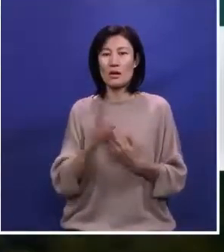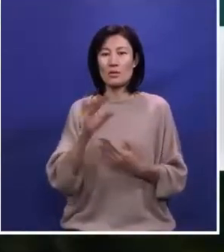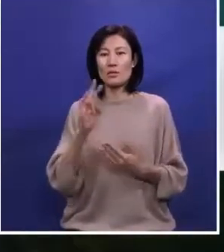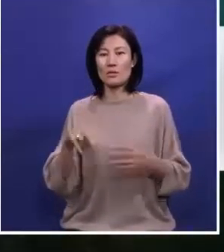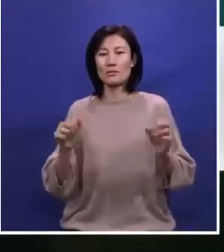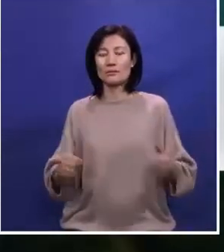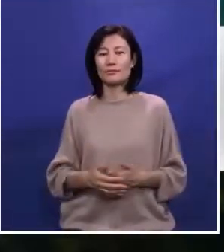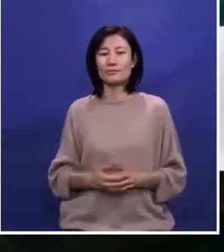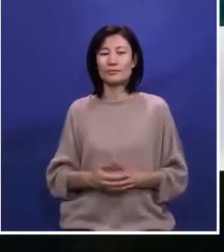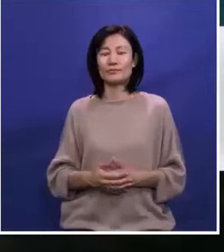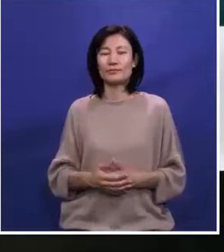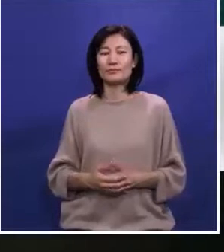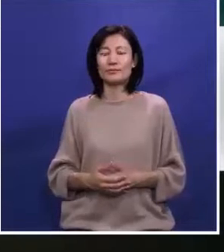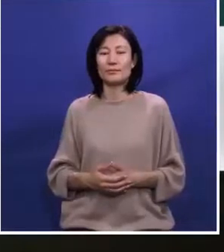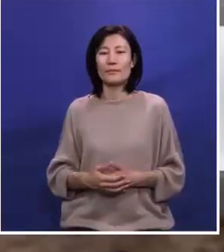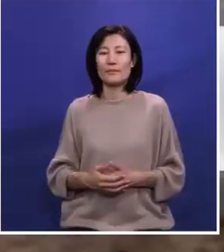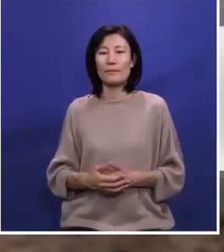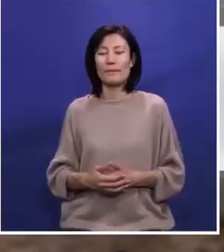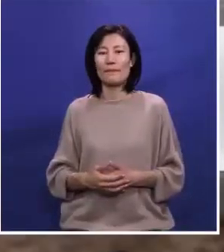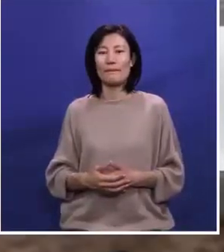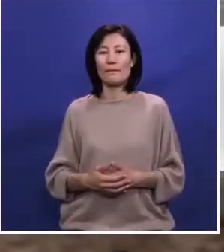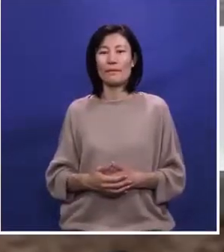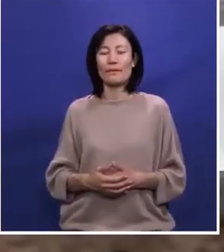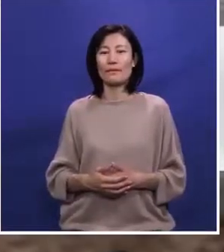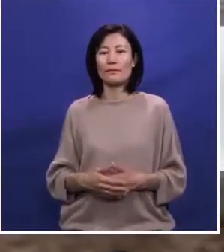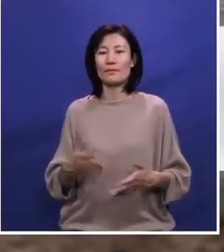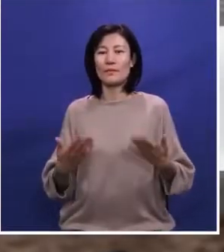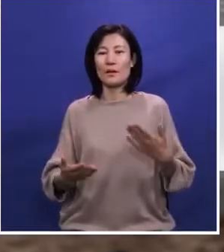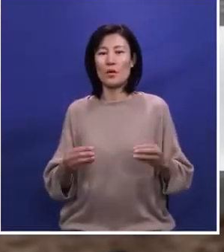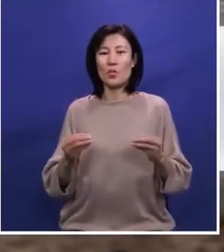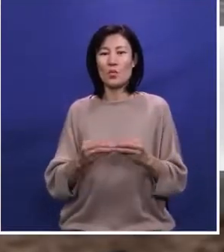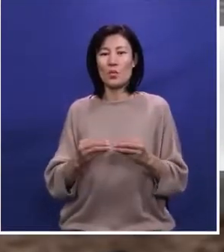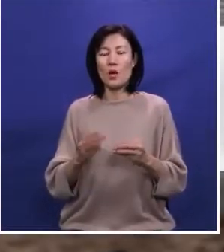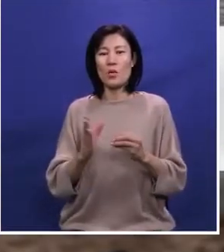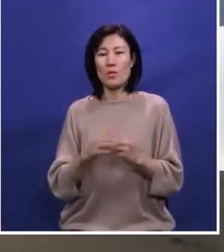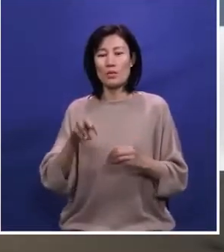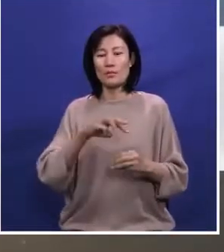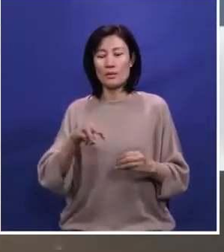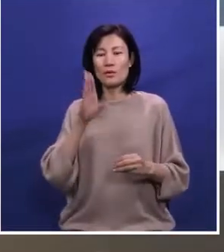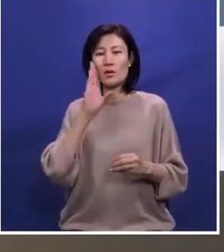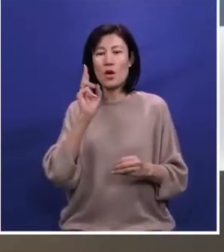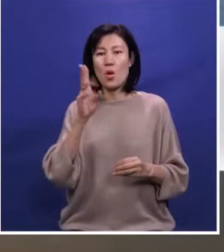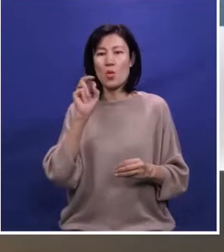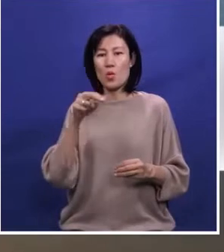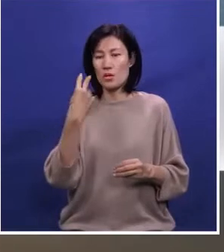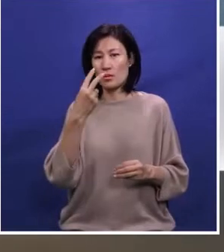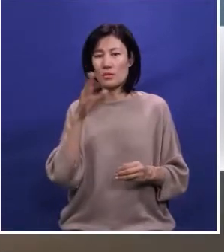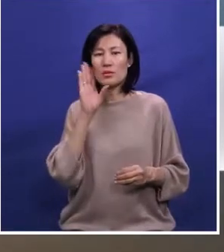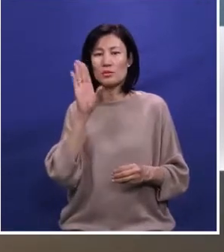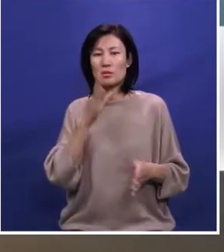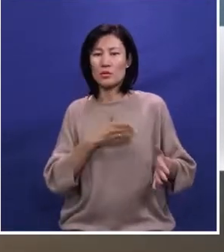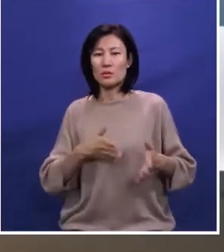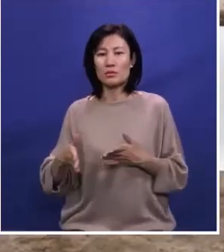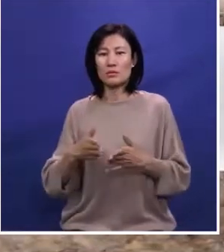қорғалатын аймақ тізіміне енгізілді. Тереңдігі шамамен 10-15 метр. Көлді бейне көріністен